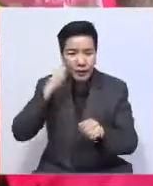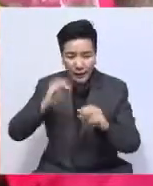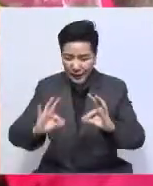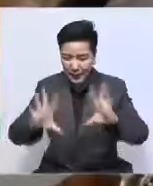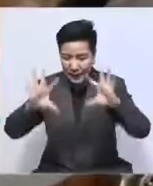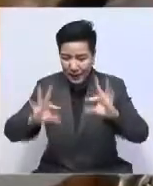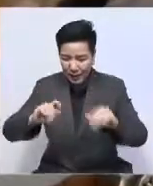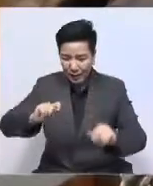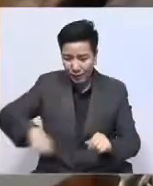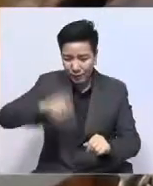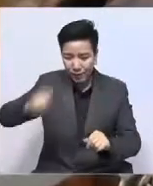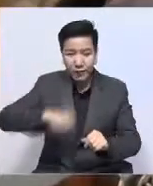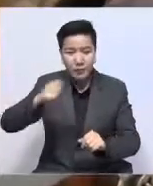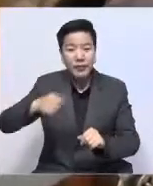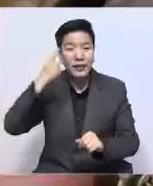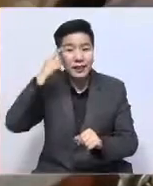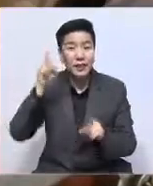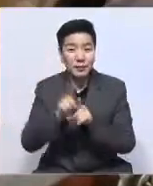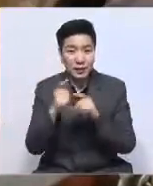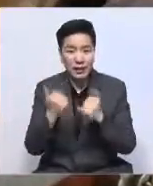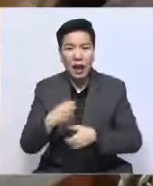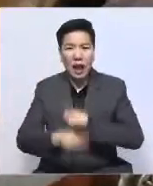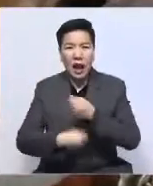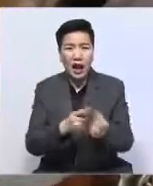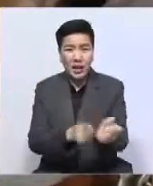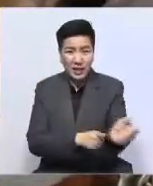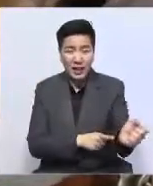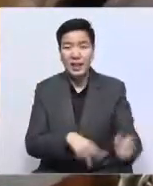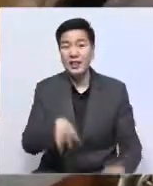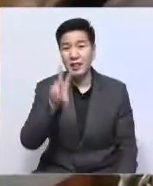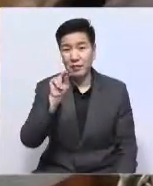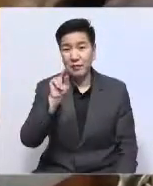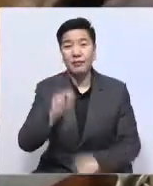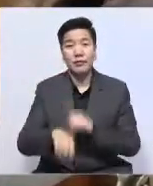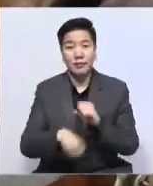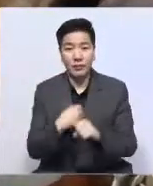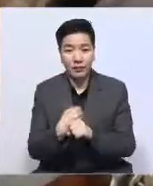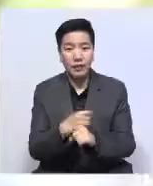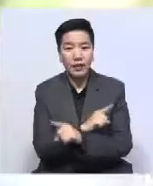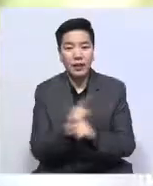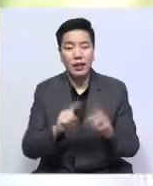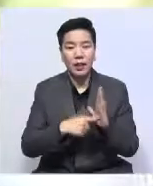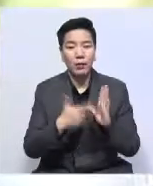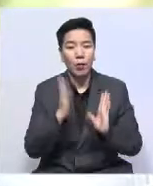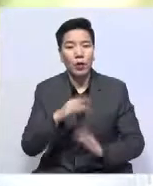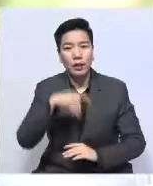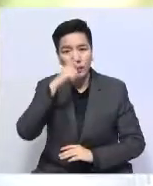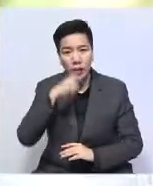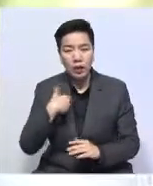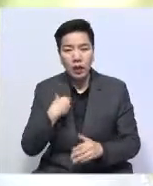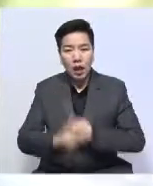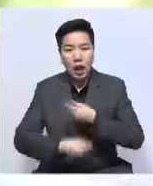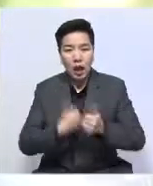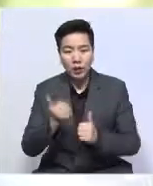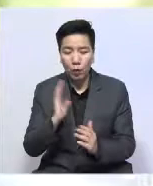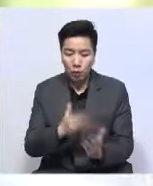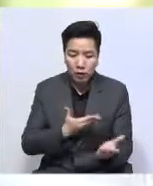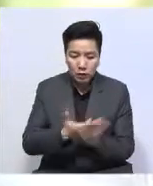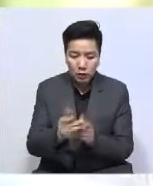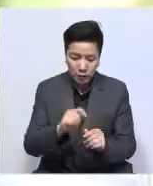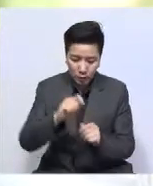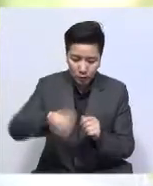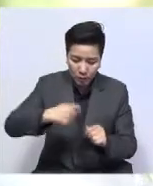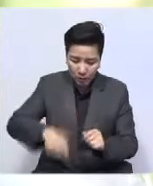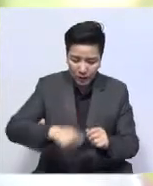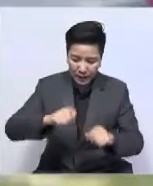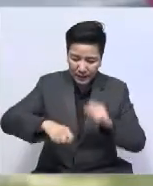าลปั้นโบราณก็บอกว่าตอนนี้เนี่ยขายมานานกว่า30ปีแล้วนะคะตั้งแต่กระแสความเป็นไทยกลับมาเนี่ยทำให้ขายดีเป็